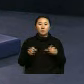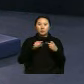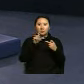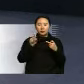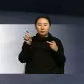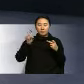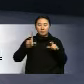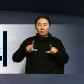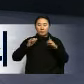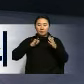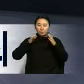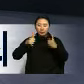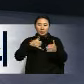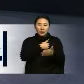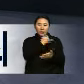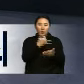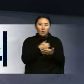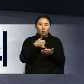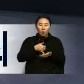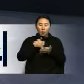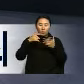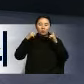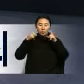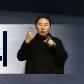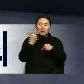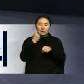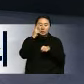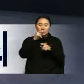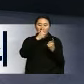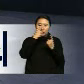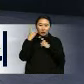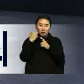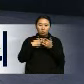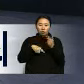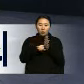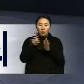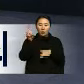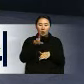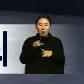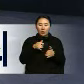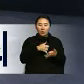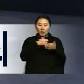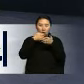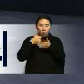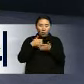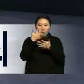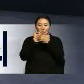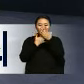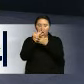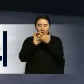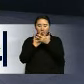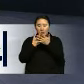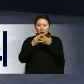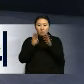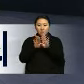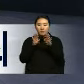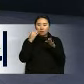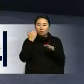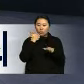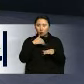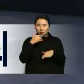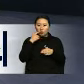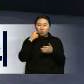12월 10일 세계 인권선언 71주년을 기념하기 위해 고양시가 인권영화제를 개최합니다.